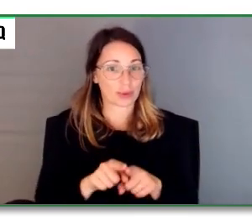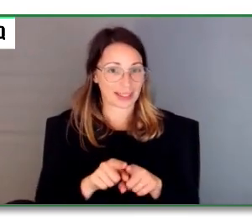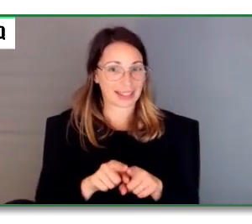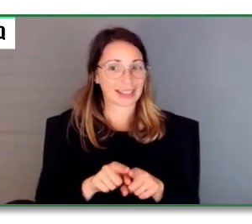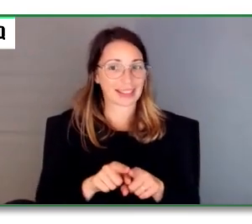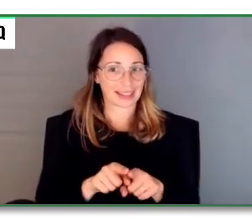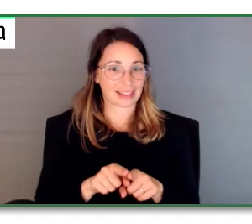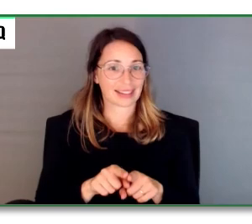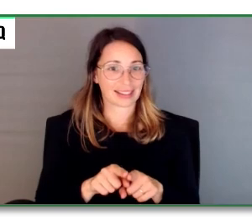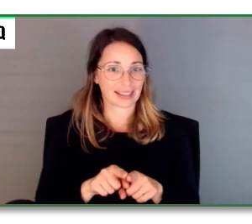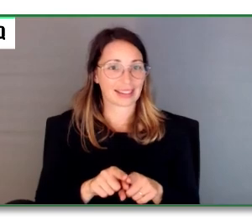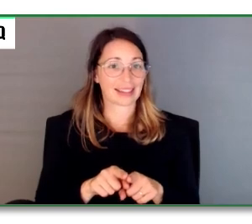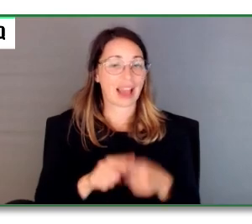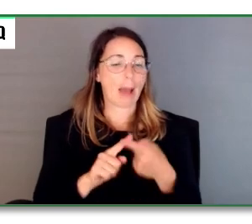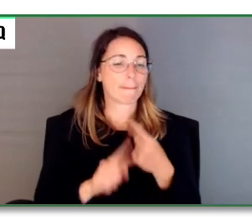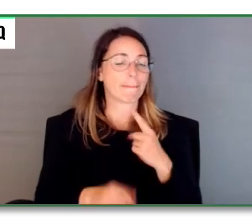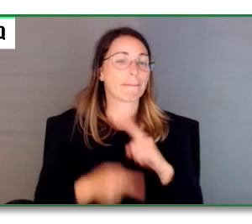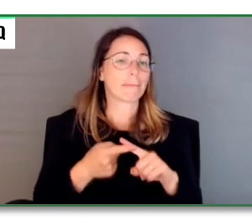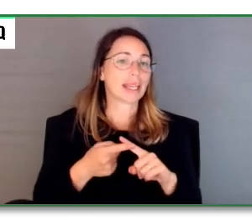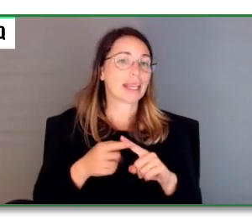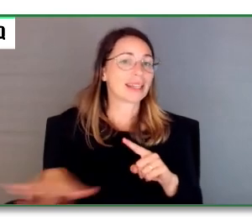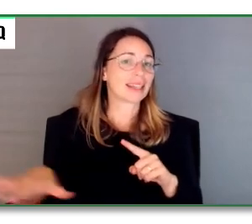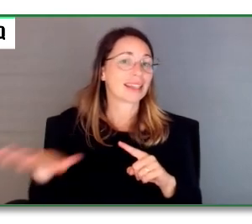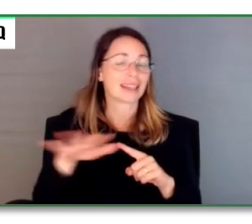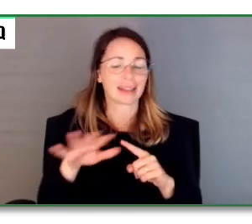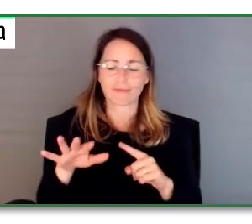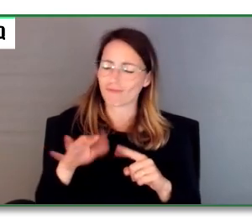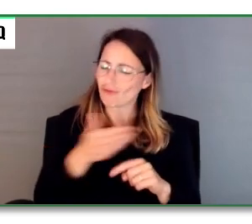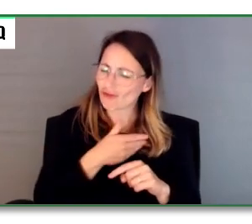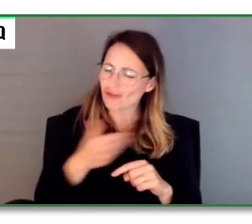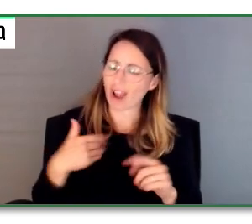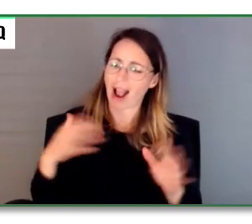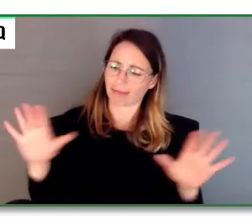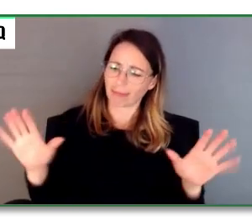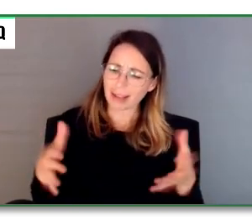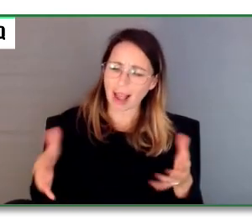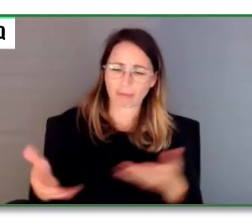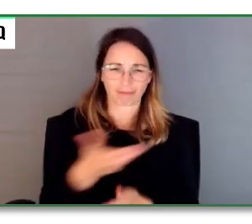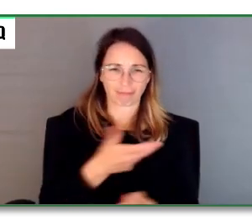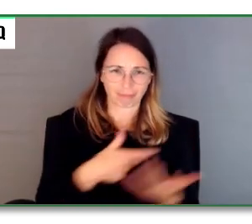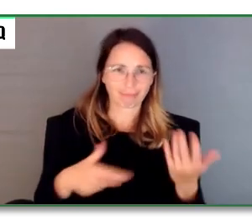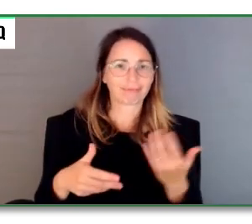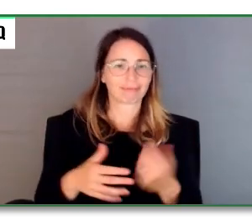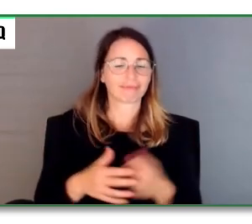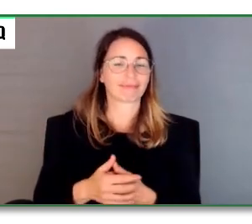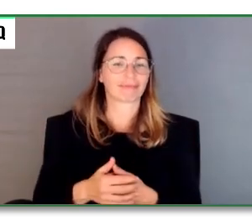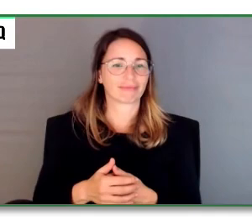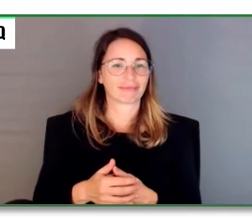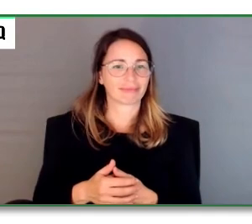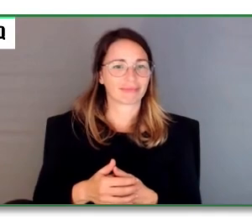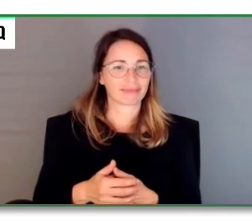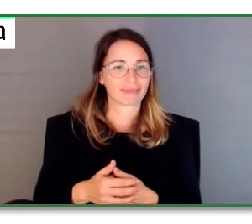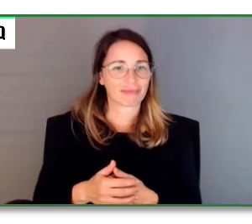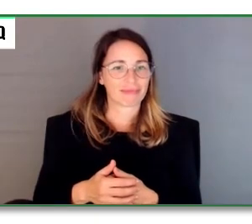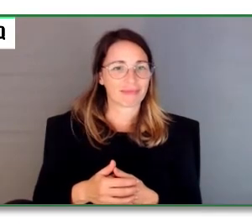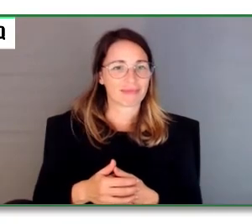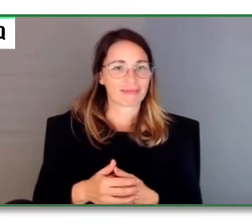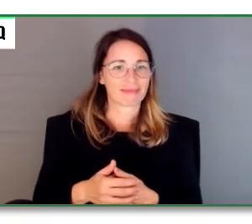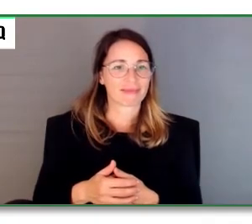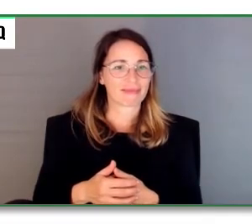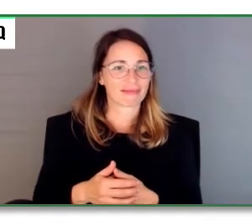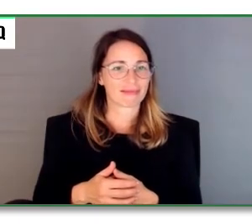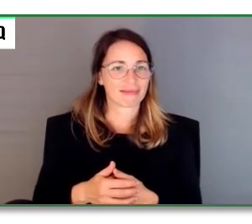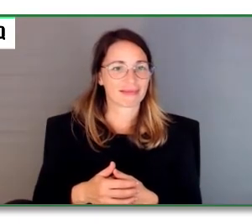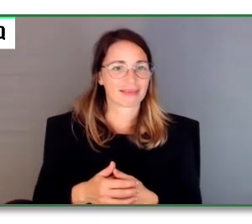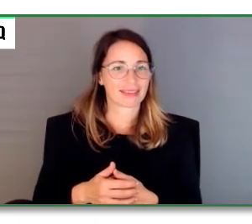évidemment, les amis passent des moments privilégiés ensemble à vivre donc